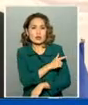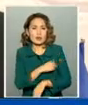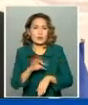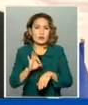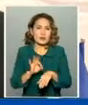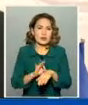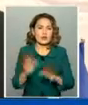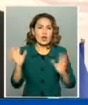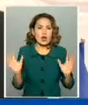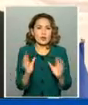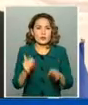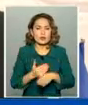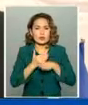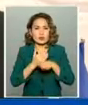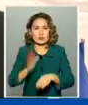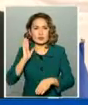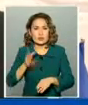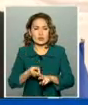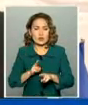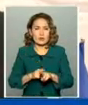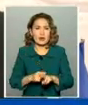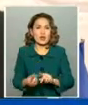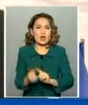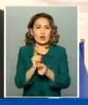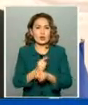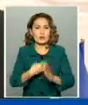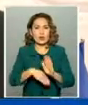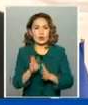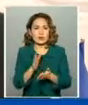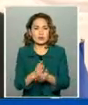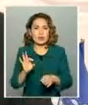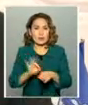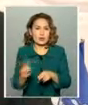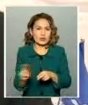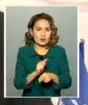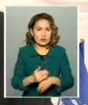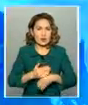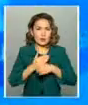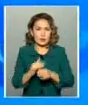көрдіңіздер. Қазақстанның денсаулық сақтау саласында жүргізіп жатқан реформалары көршілес елдерге үлгі боларлықтай.